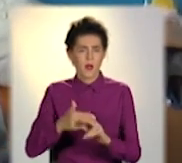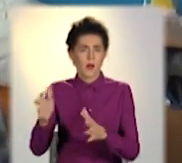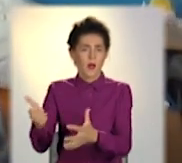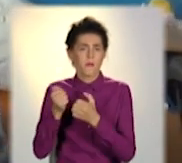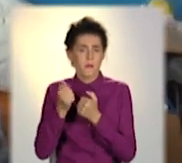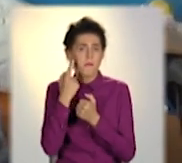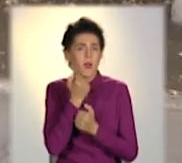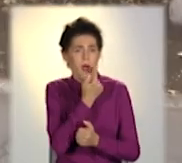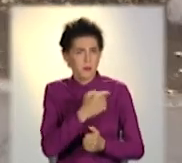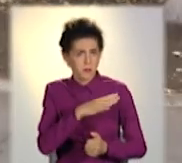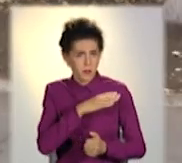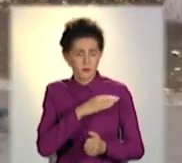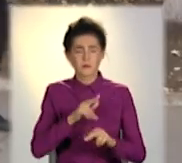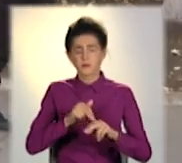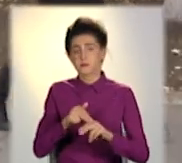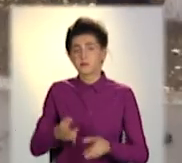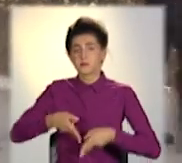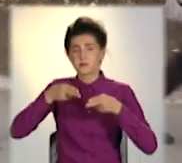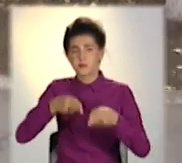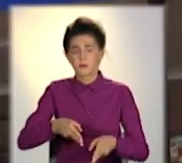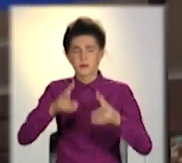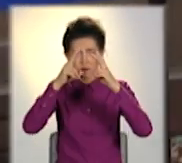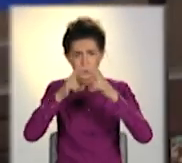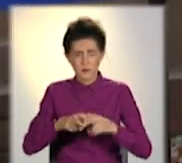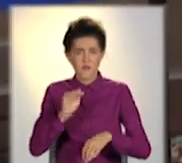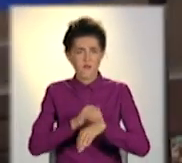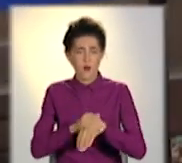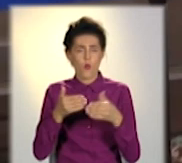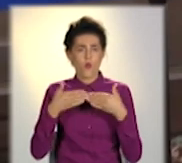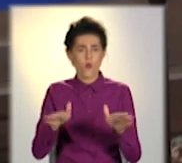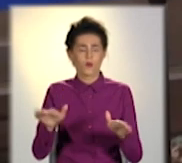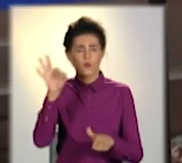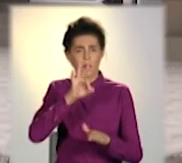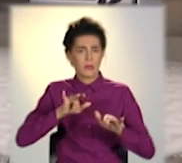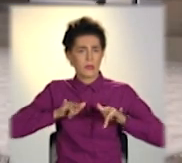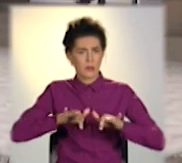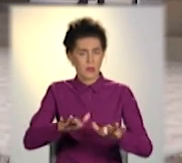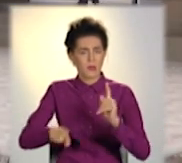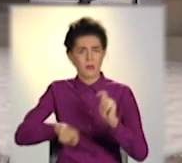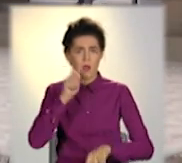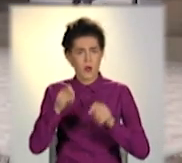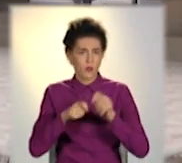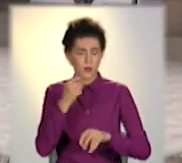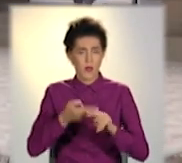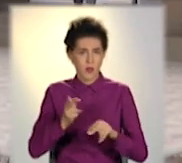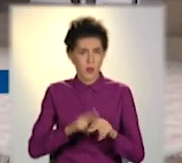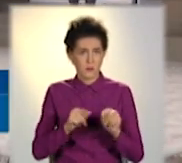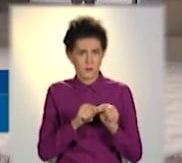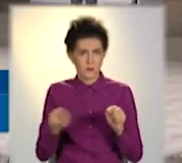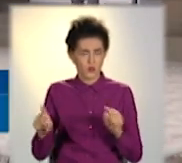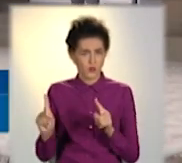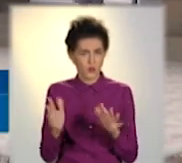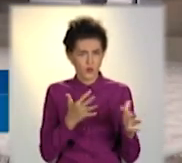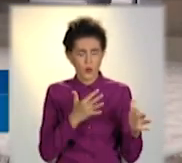руки, наплакала. Правоохоронці за цією справою вже відкрили кримінальне провадження. За попередніми даними,